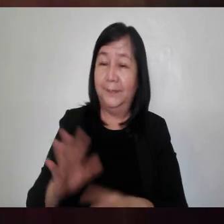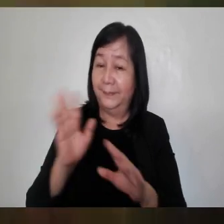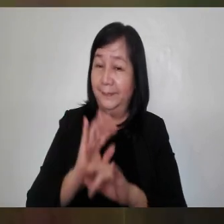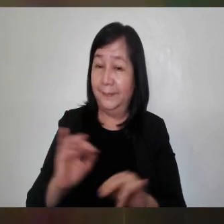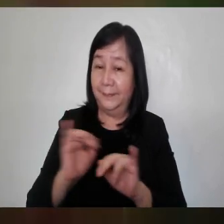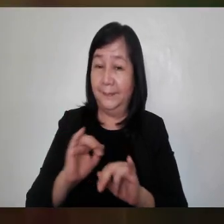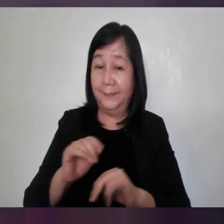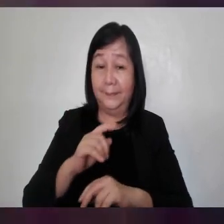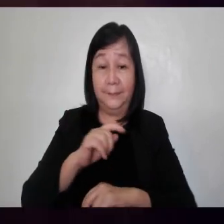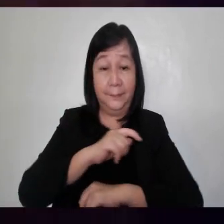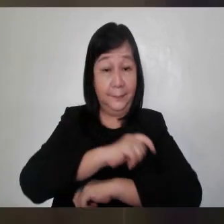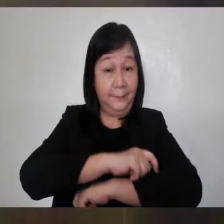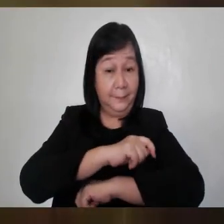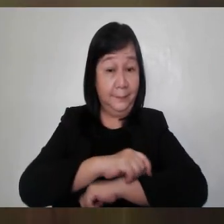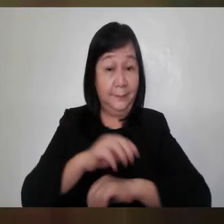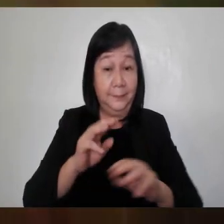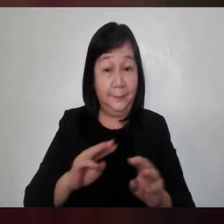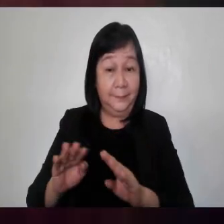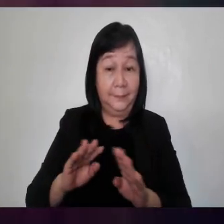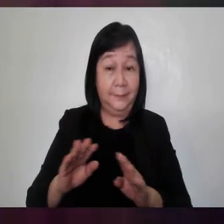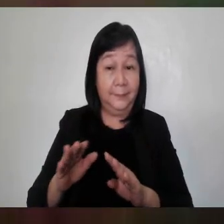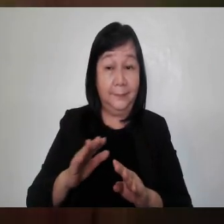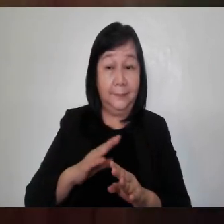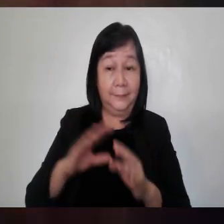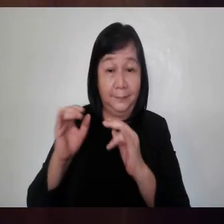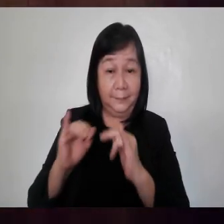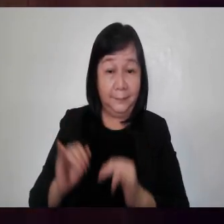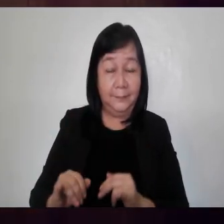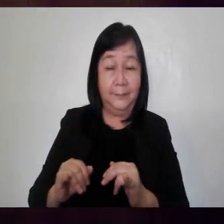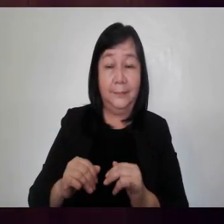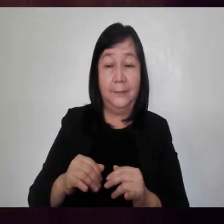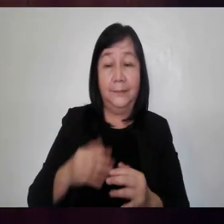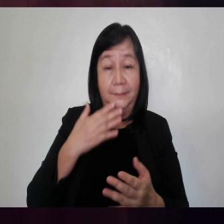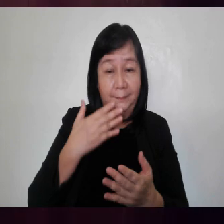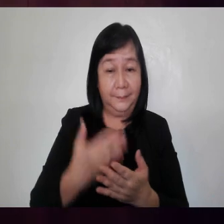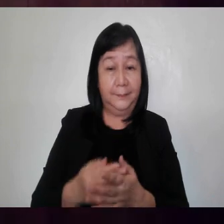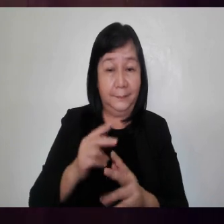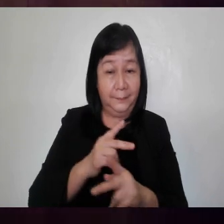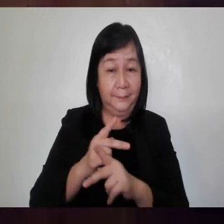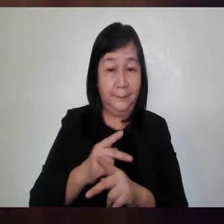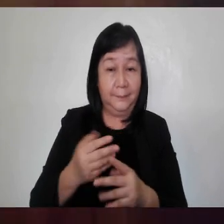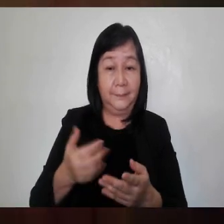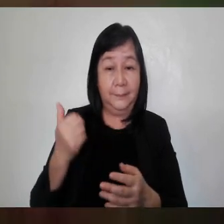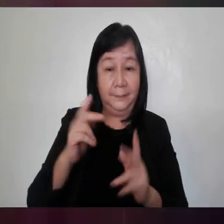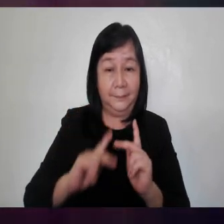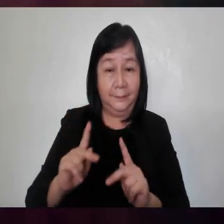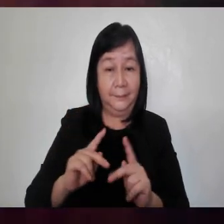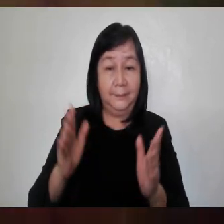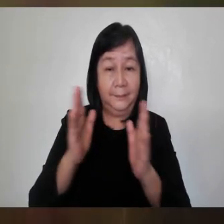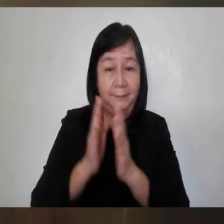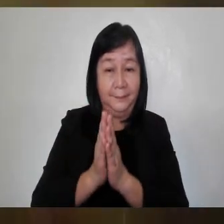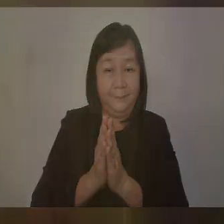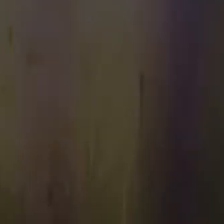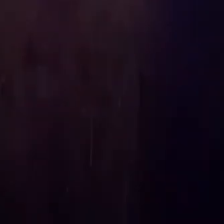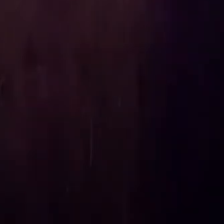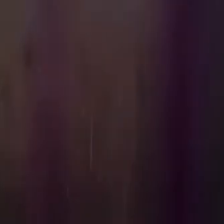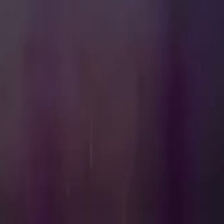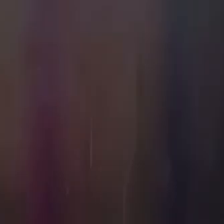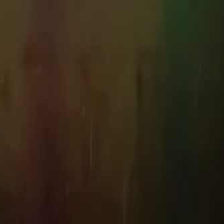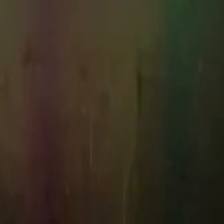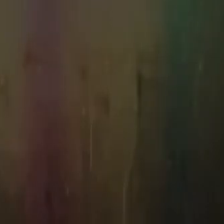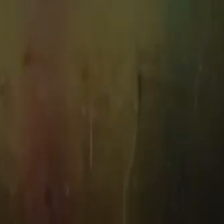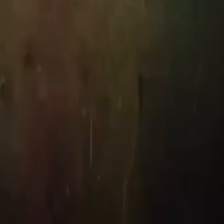Diyos tulad ng table manners na humubog sa mas mabuting pakikitungo sa kapwa. Amen.